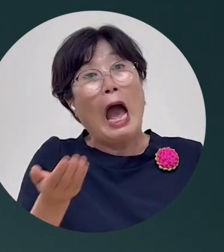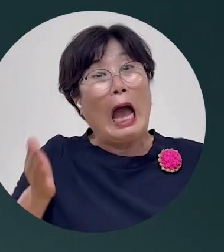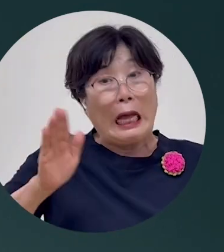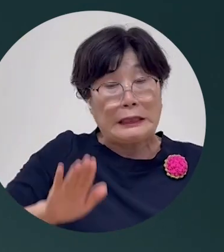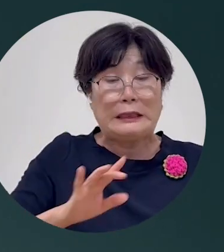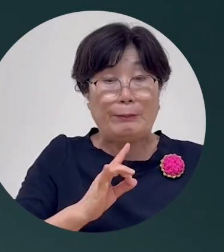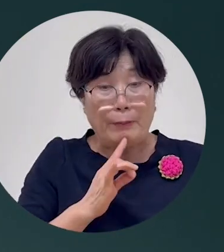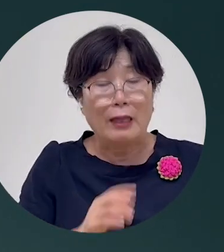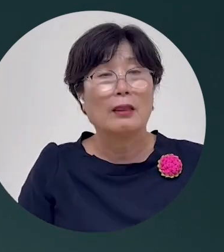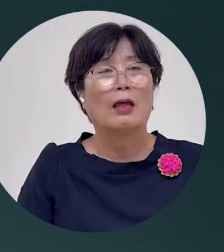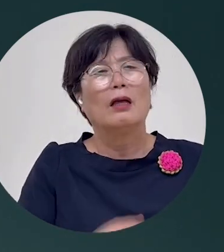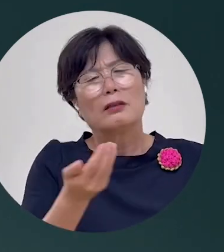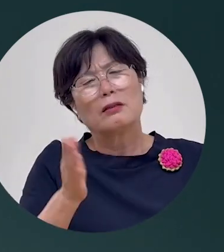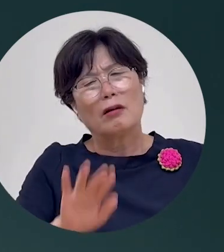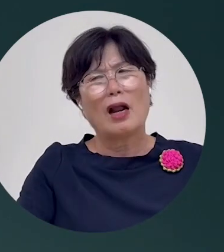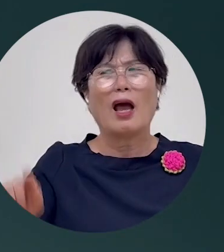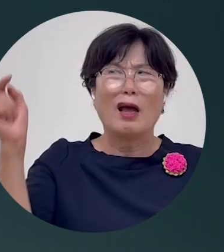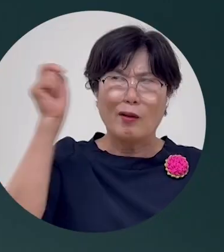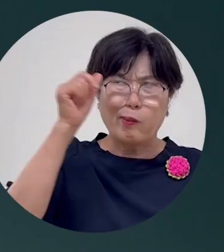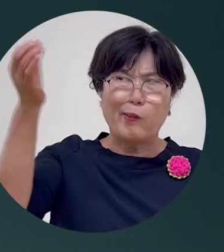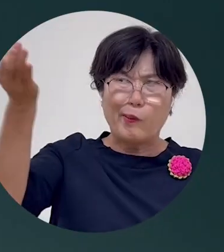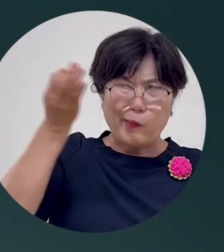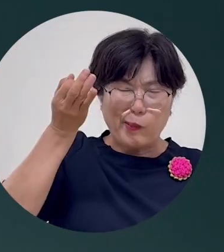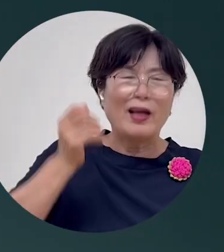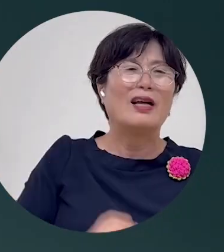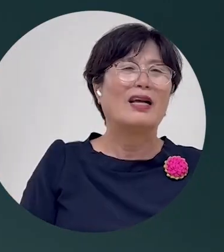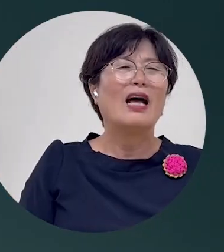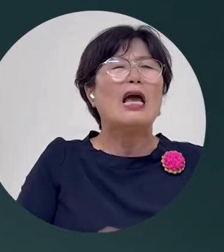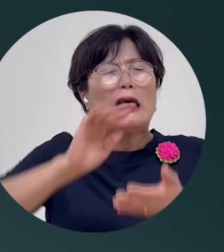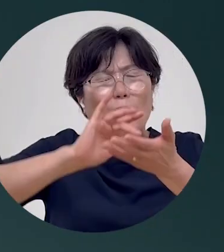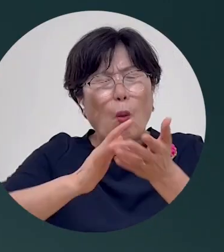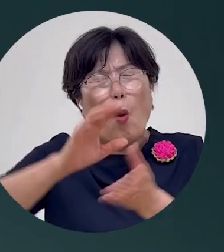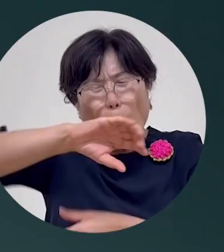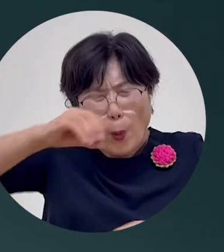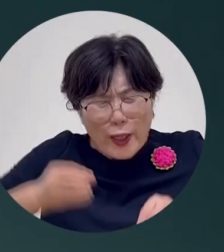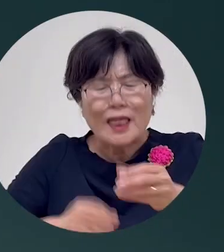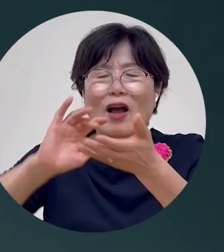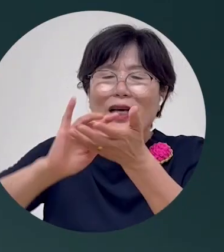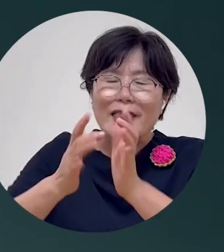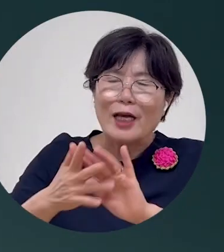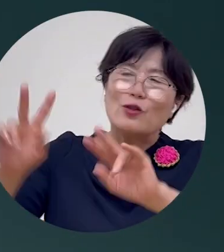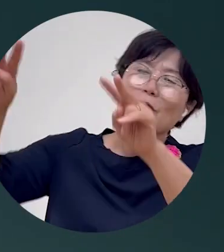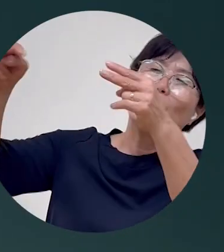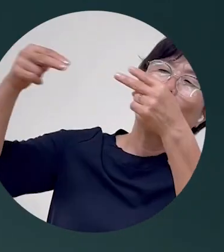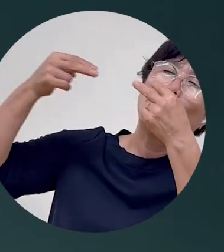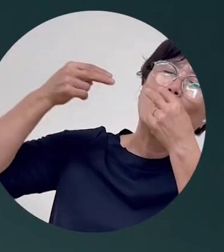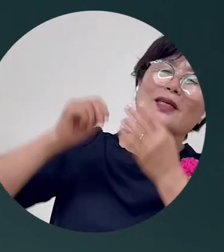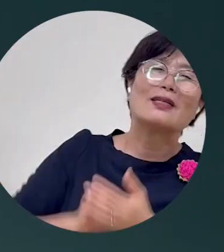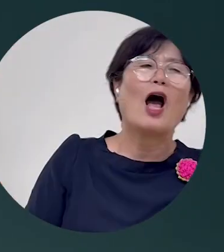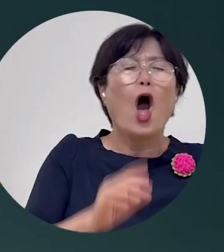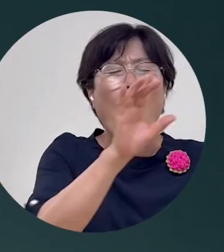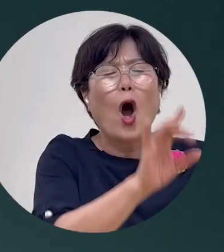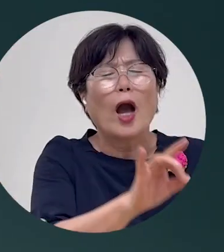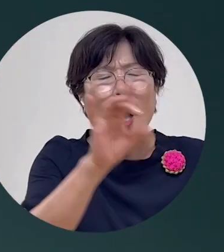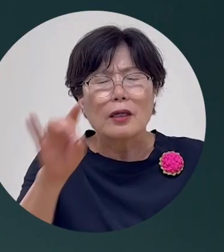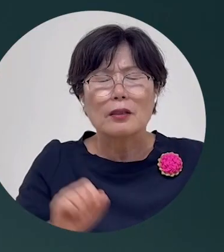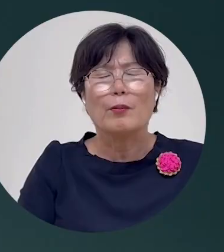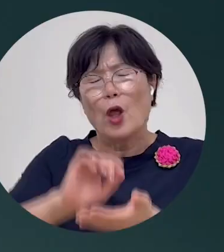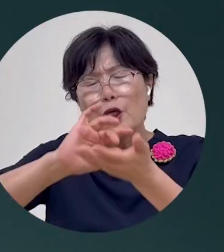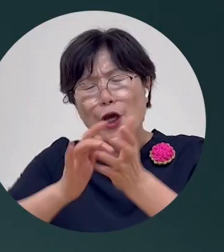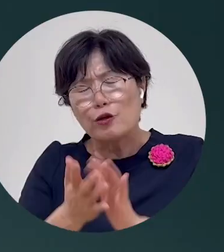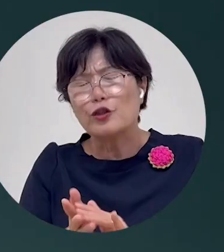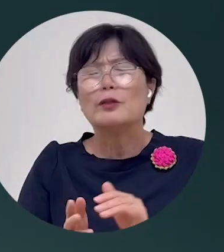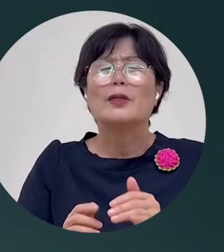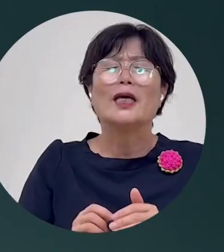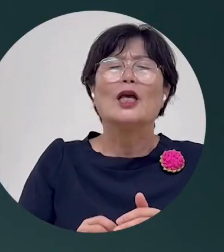그 따가운 시선이 바로 예수님이 시선이 되어서 오히려 성도들을 보호할 때가 얼마나 많이 있는지